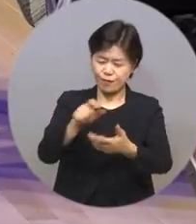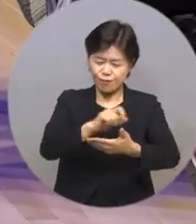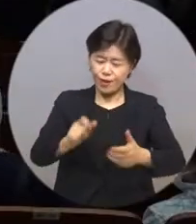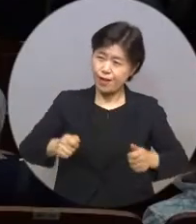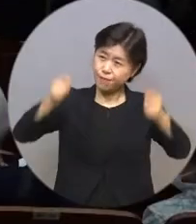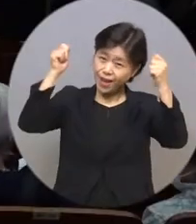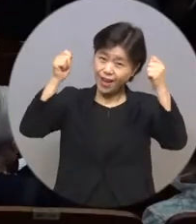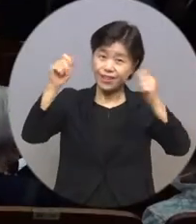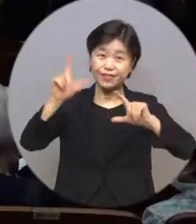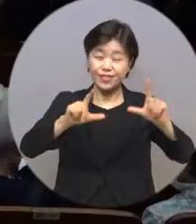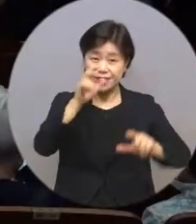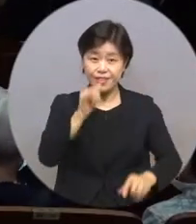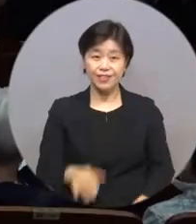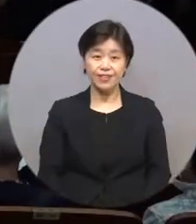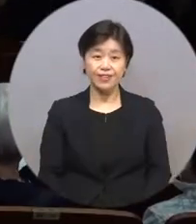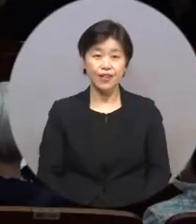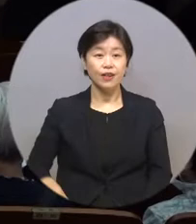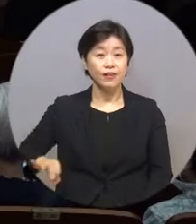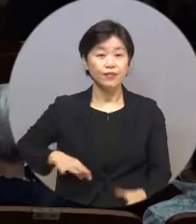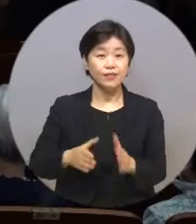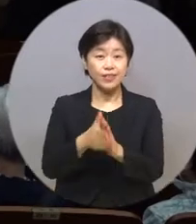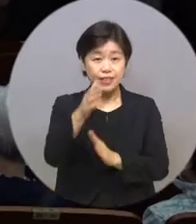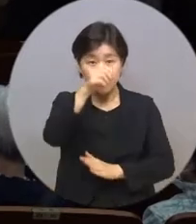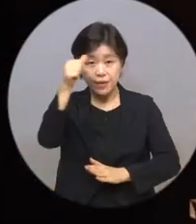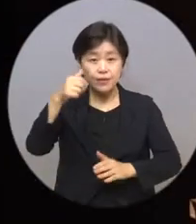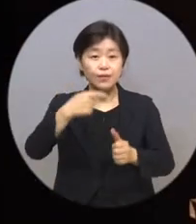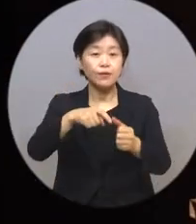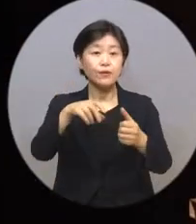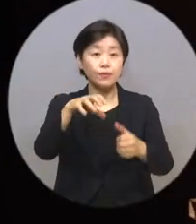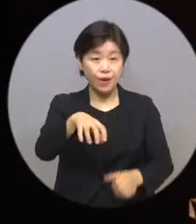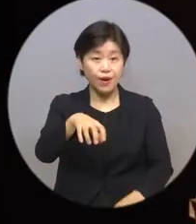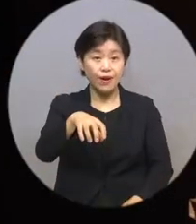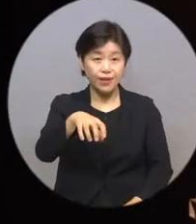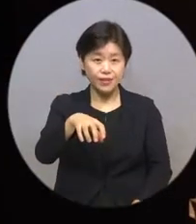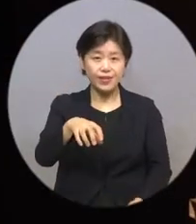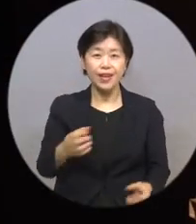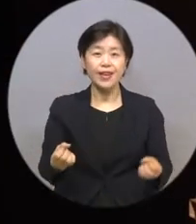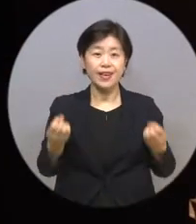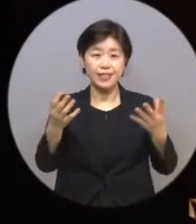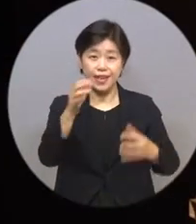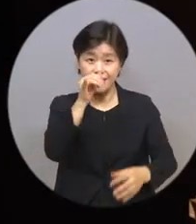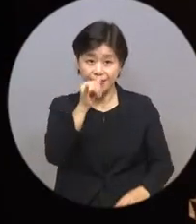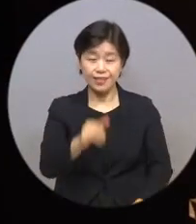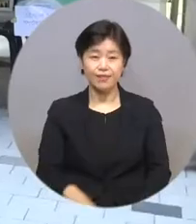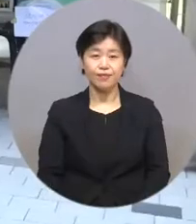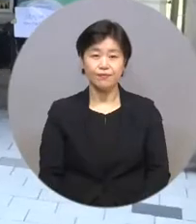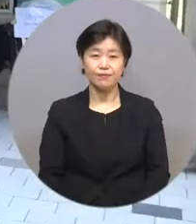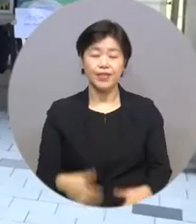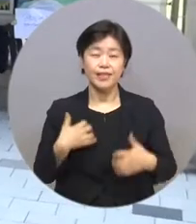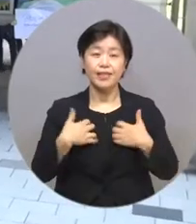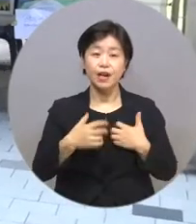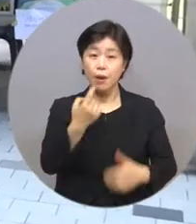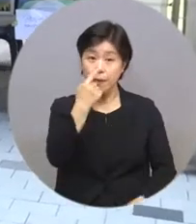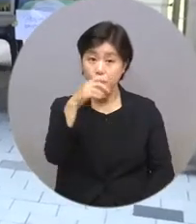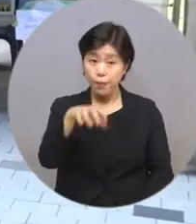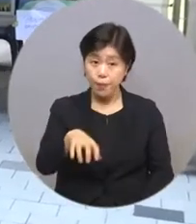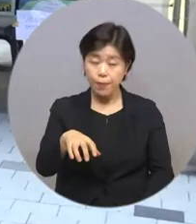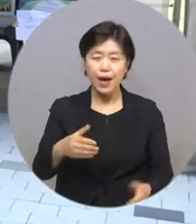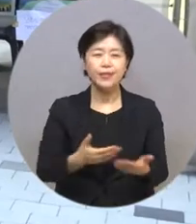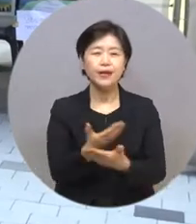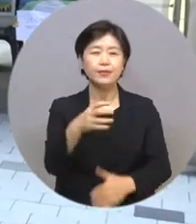느껴집니다 원주시 평산교육원 학습관이 주최 주관한 2022 원주시 평생학습 축제는 즐거운 배움터